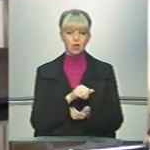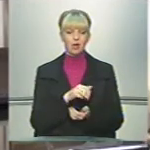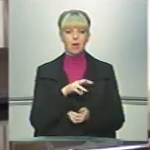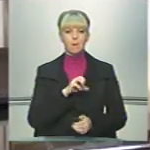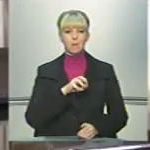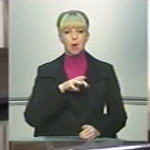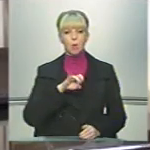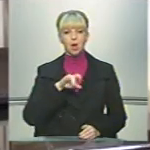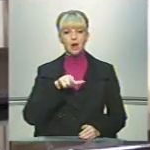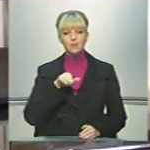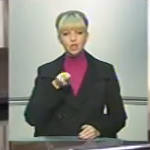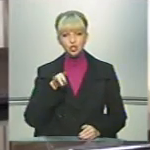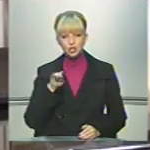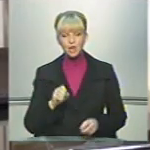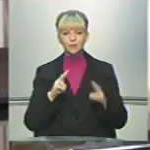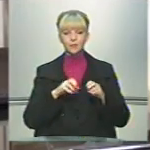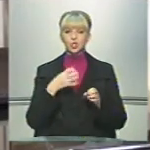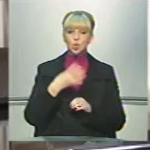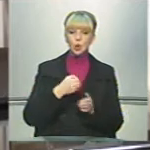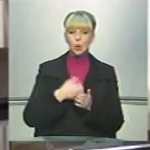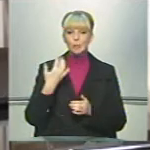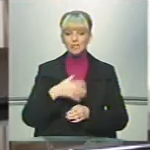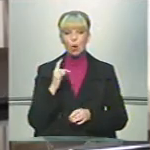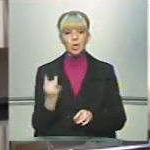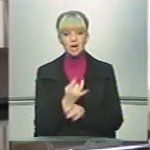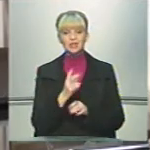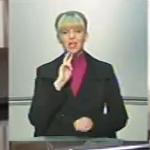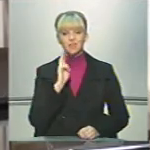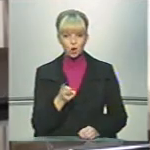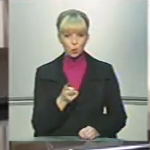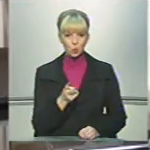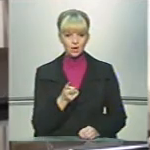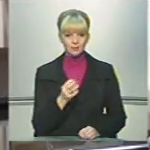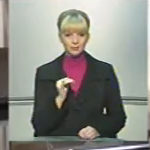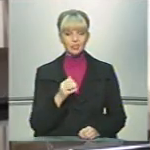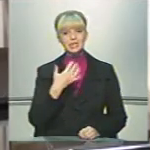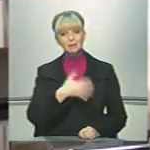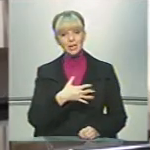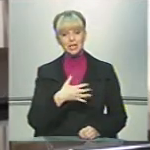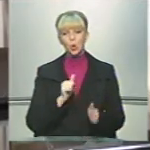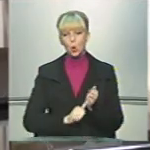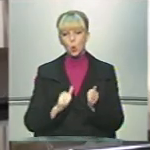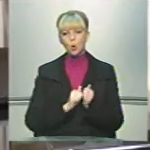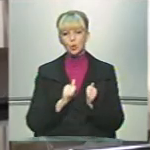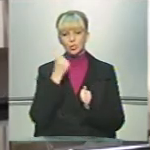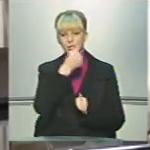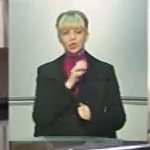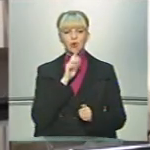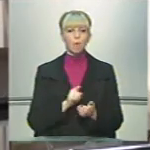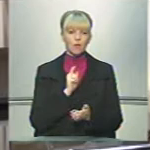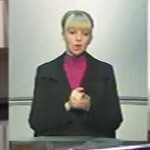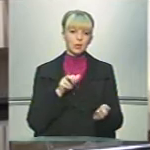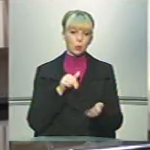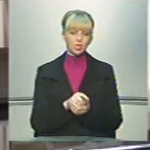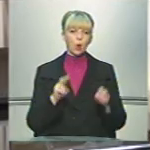мамографічне дослідження. З 40 до 50 раз на 2 роки і з 50 кожен рік жінка повинна